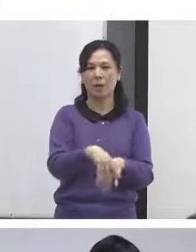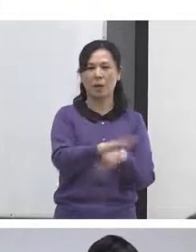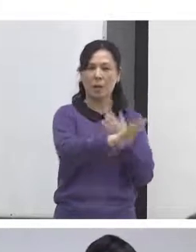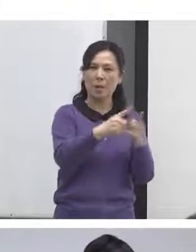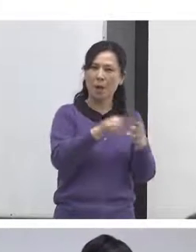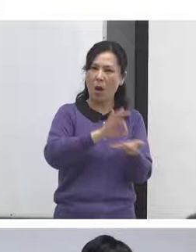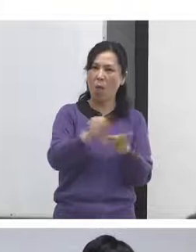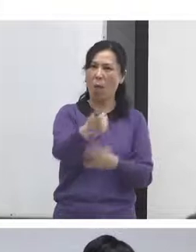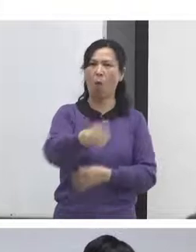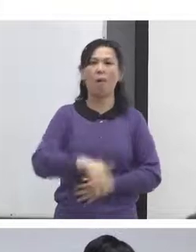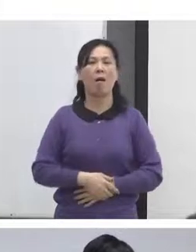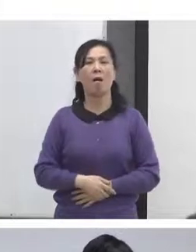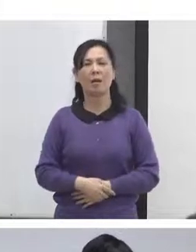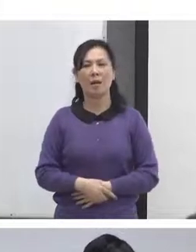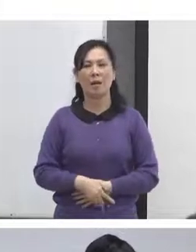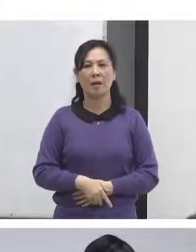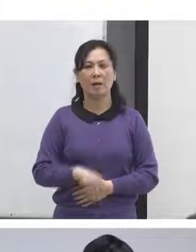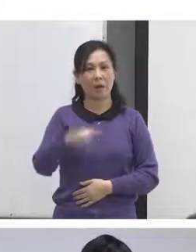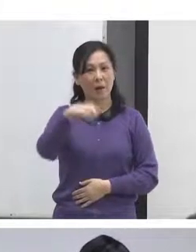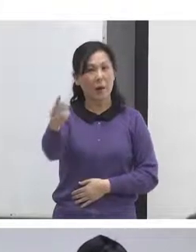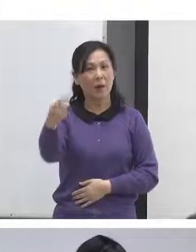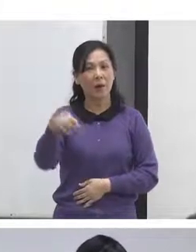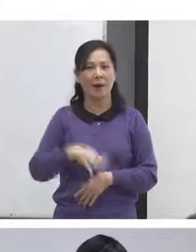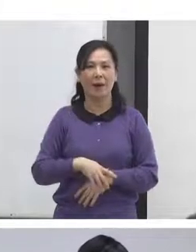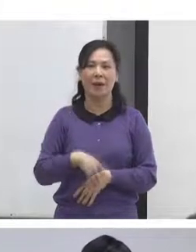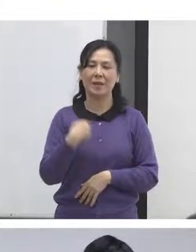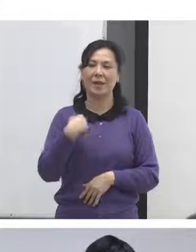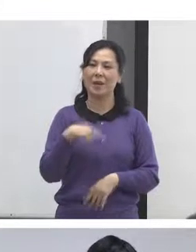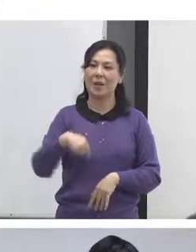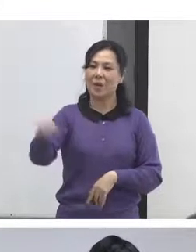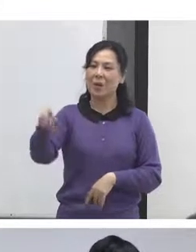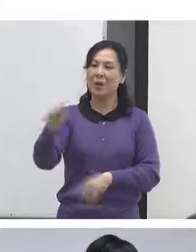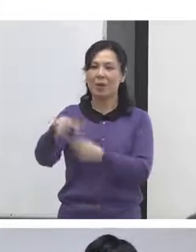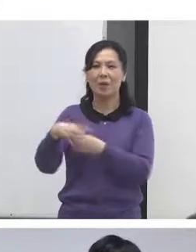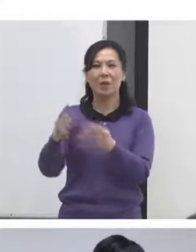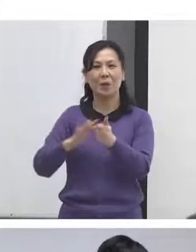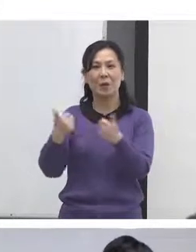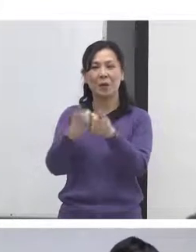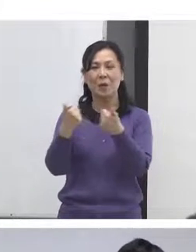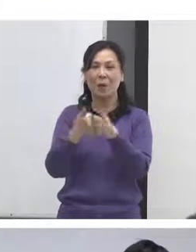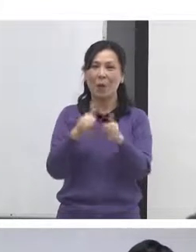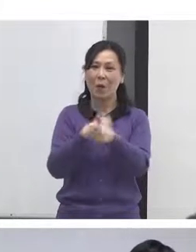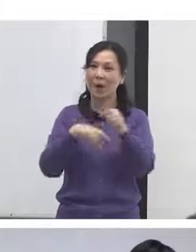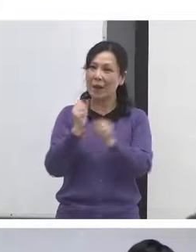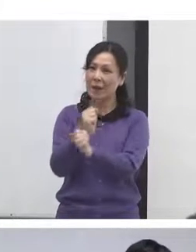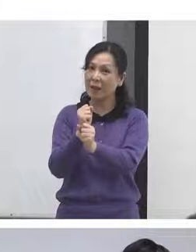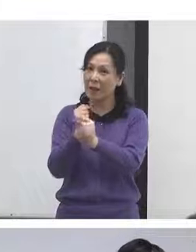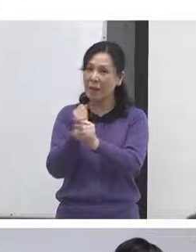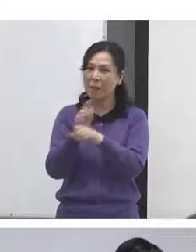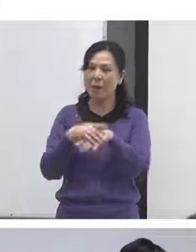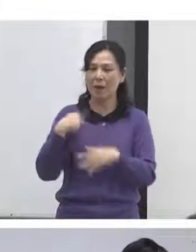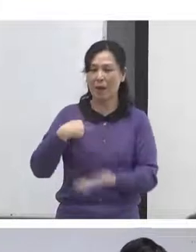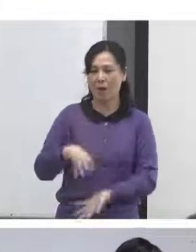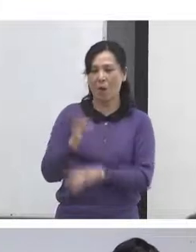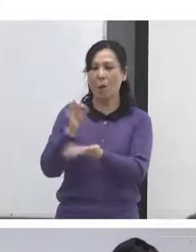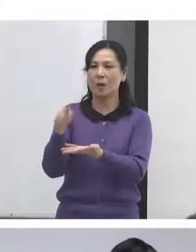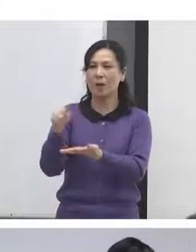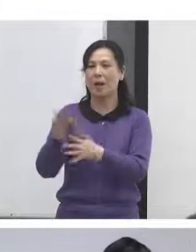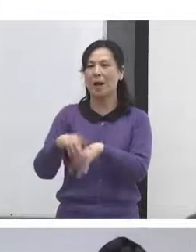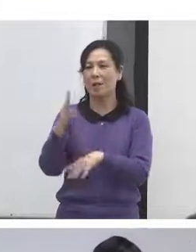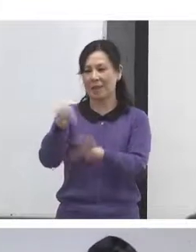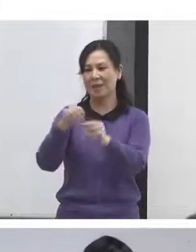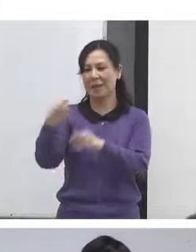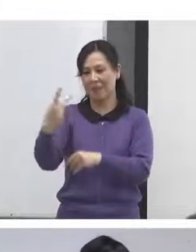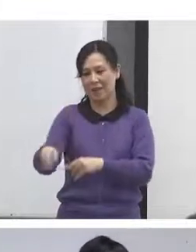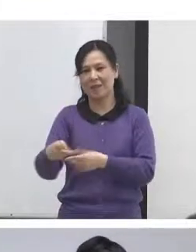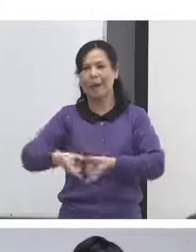幸后来就有一次我去帮一个人去农委会代班那个开放资料咨询委员会的时候，我提出了这件事，然后后来他们就把这资料再上架回来，然后